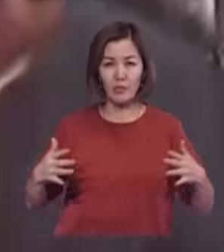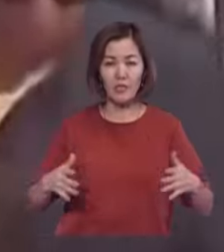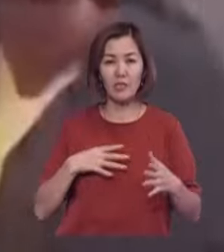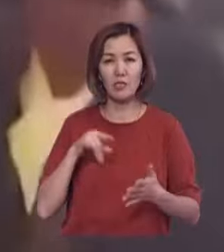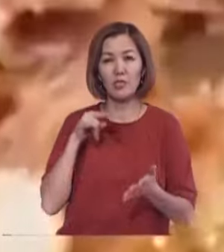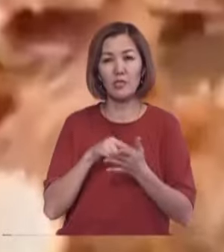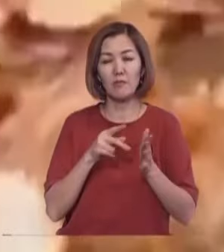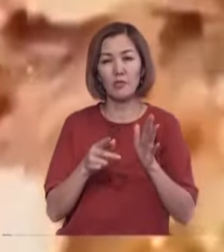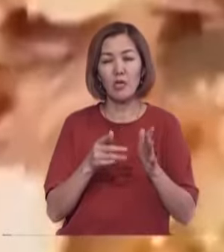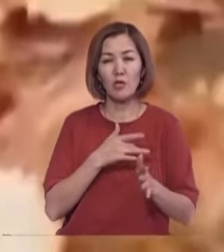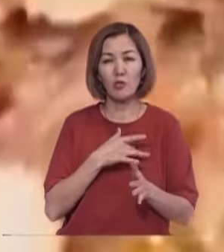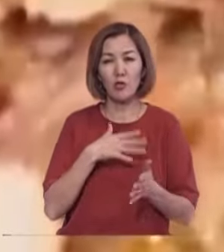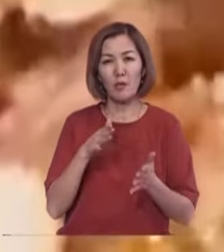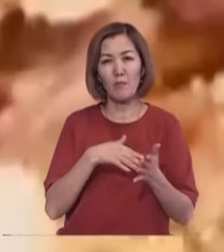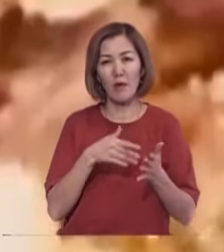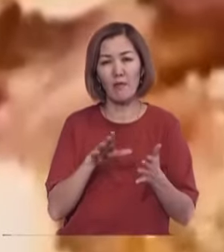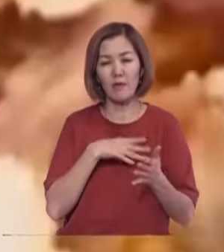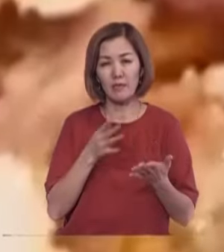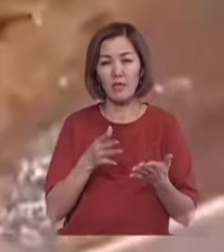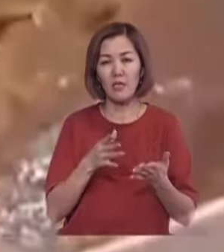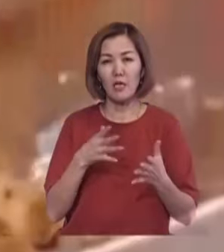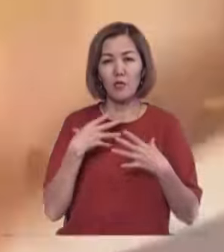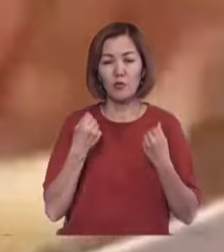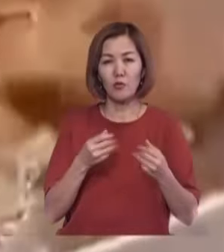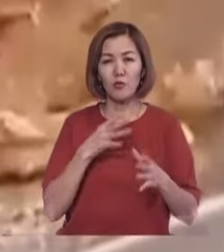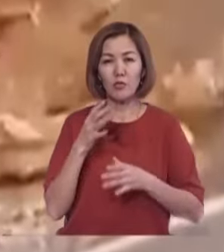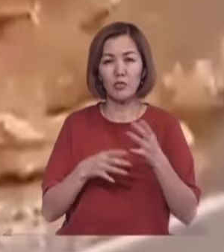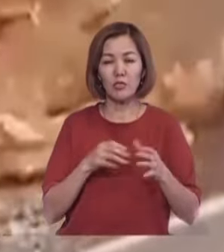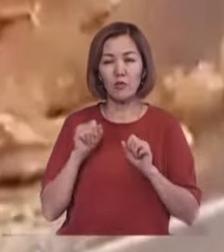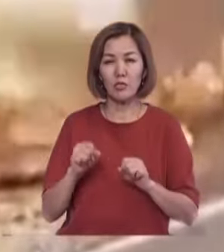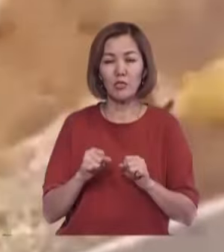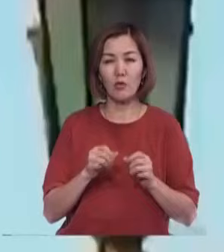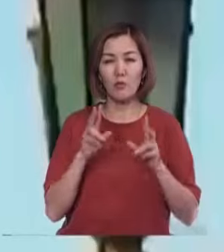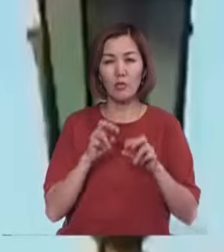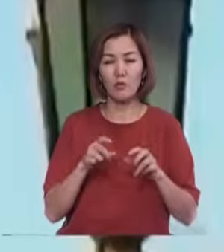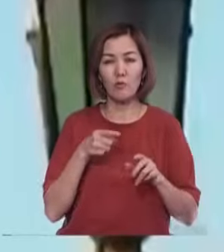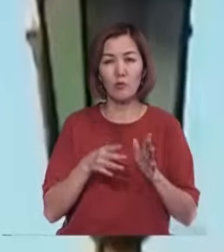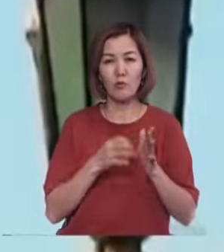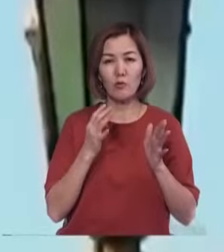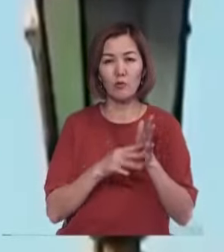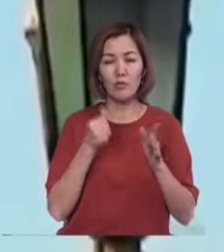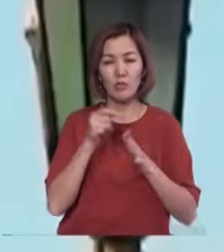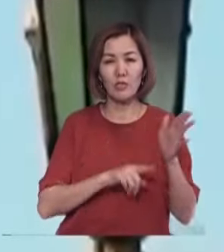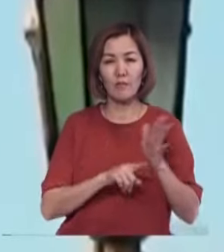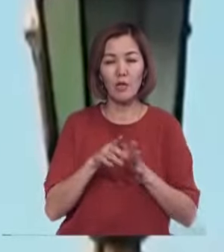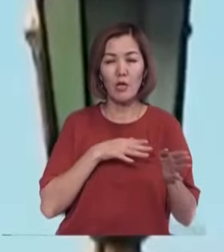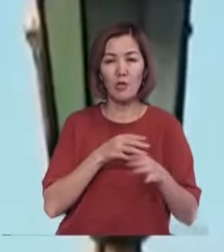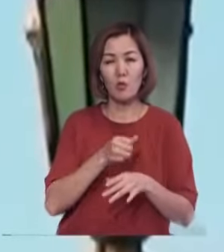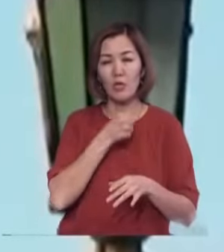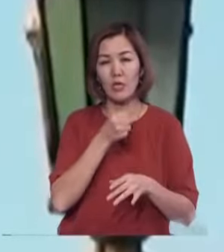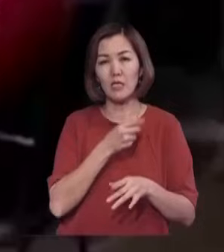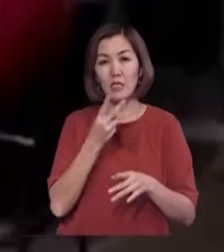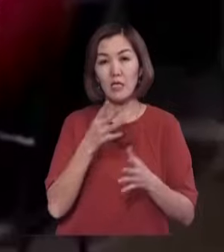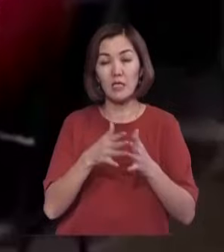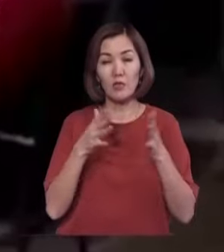8-ші тұрғынның жүрегін май басқан. Дүниежүзілік денсаулық сақтау ұйымының зерттеуінше 1990 жылдан бері толық ересектер қатары 2